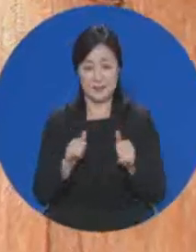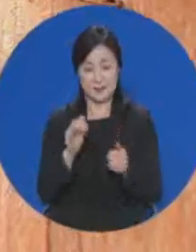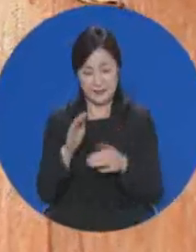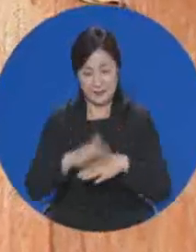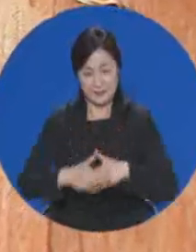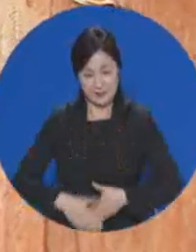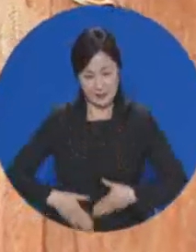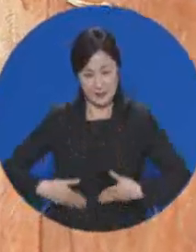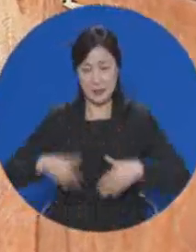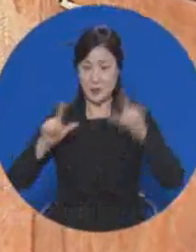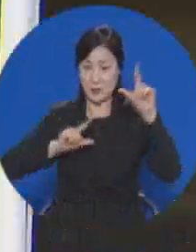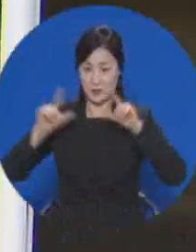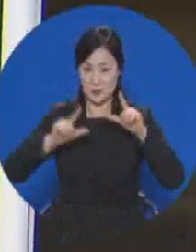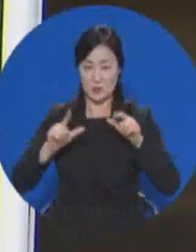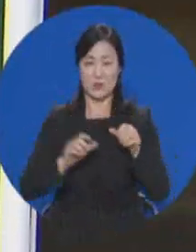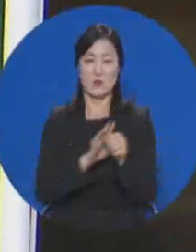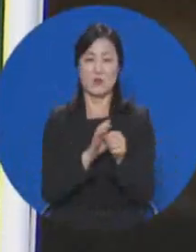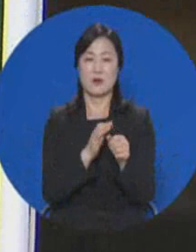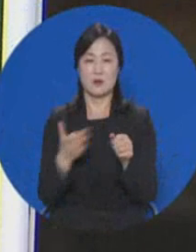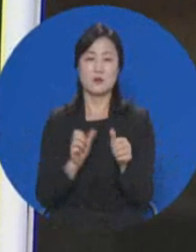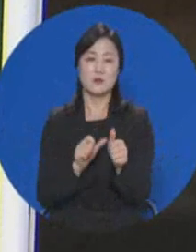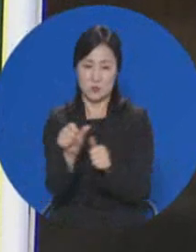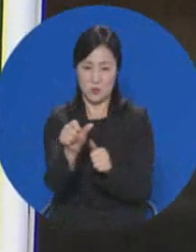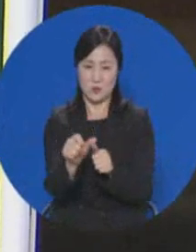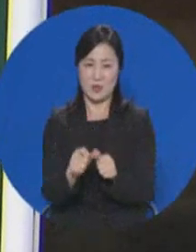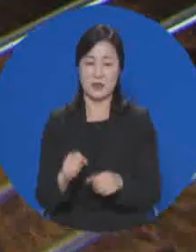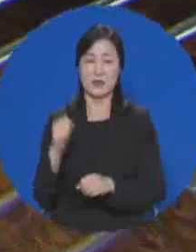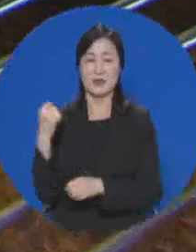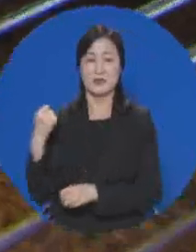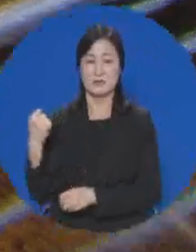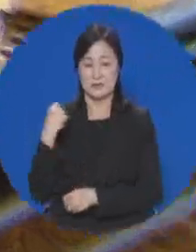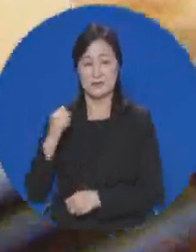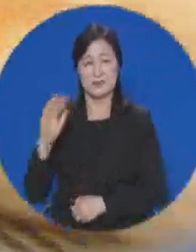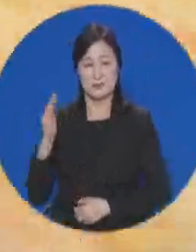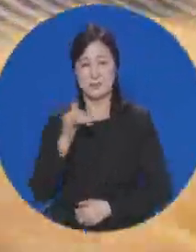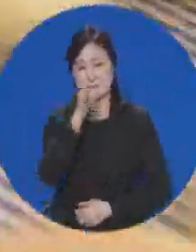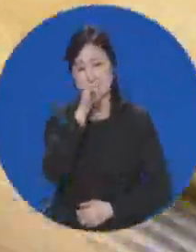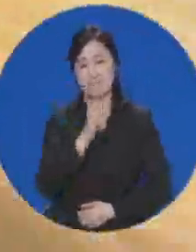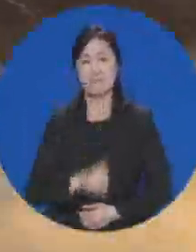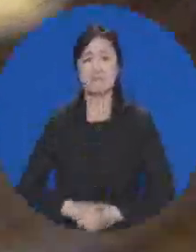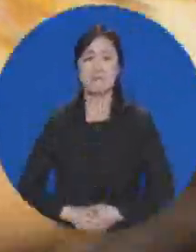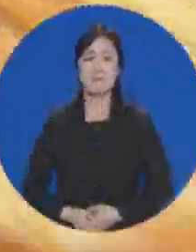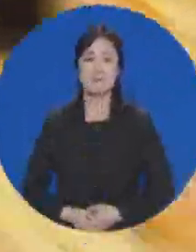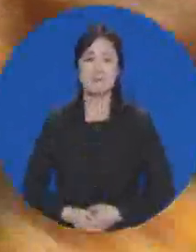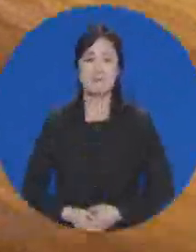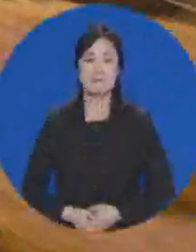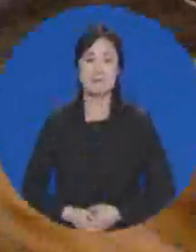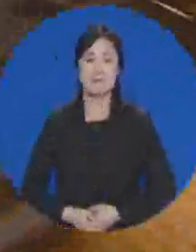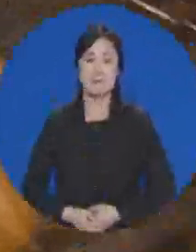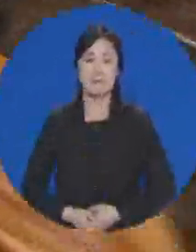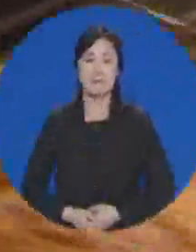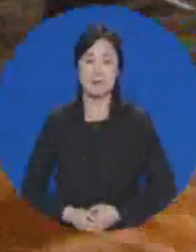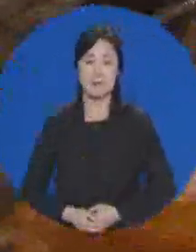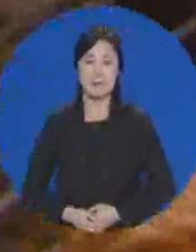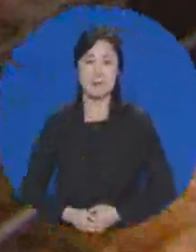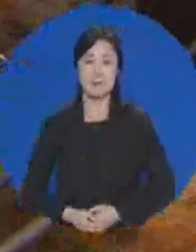손길이 코로나19를 극복할 수 있는 또 하나의 원동력이 되고 있습니다. MBC 뉴스 문형철입니다.